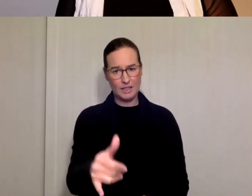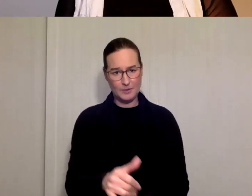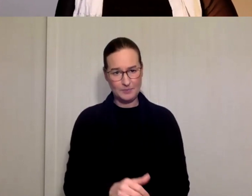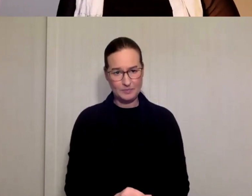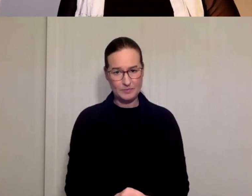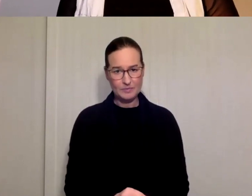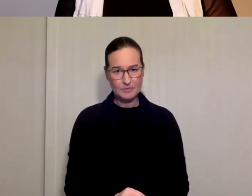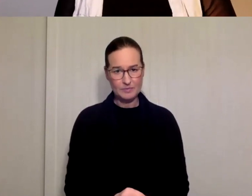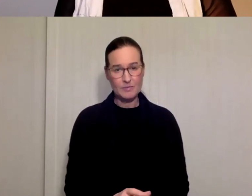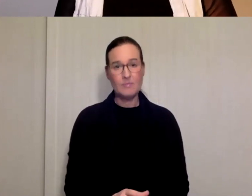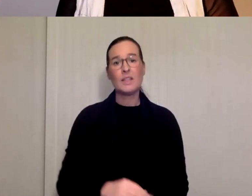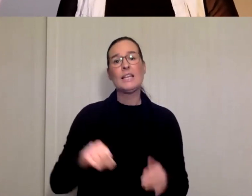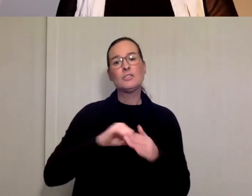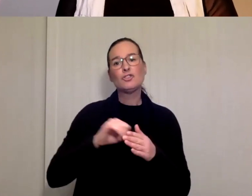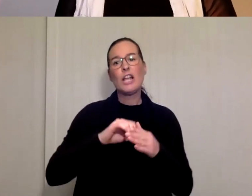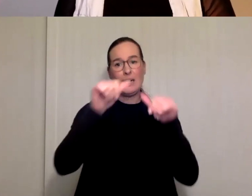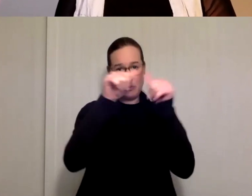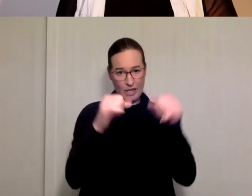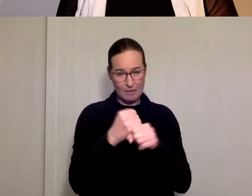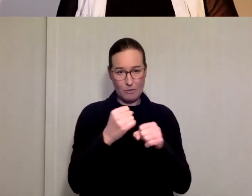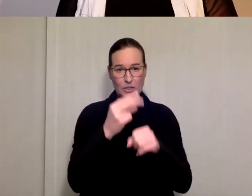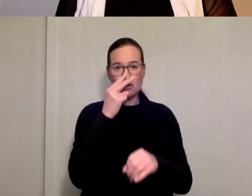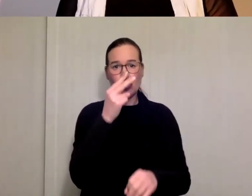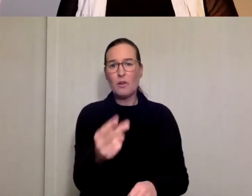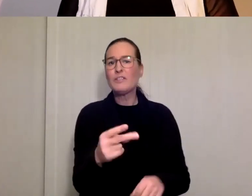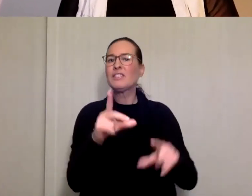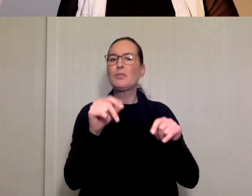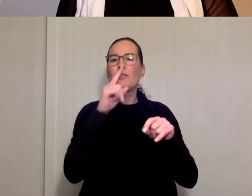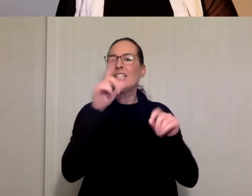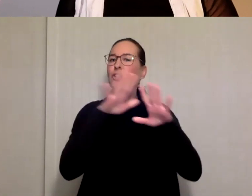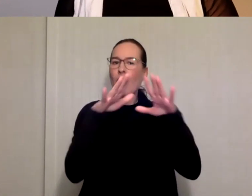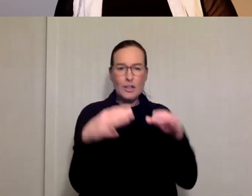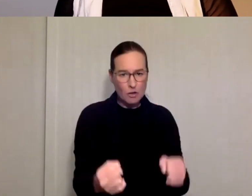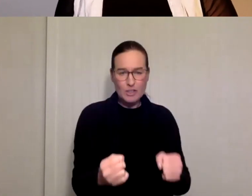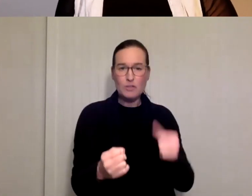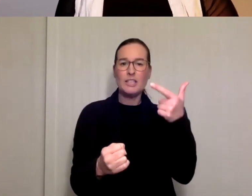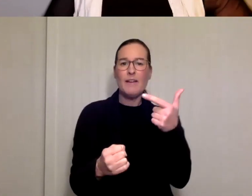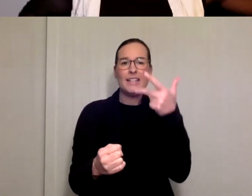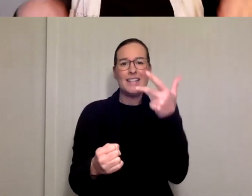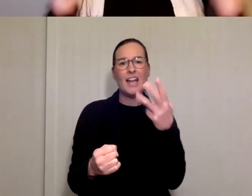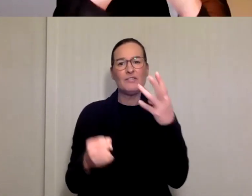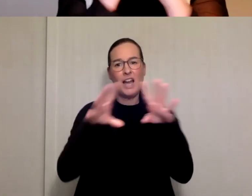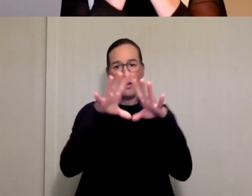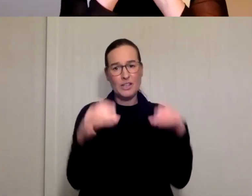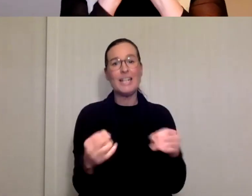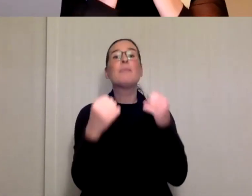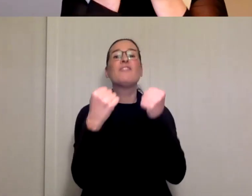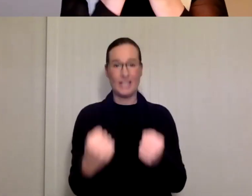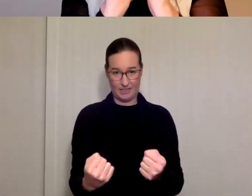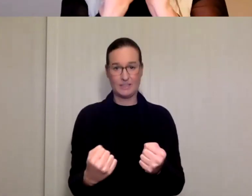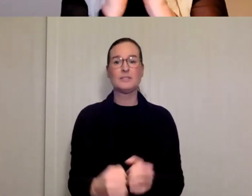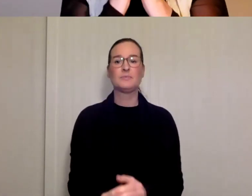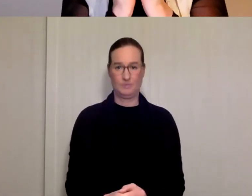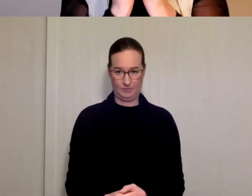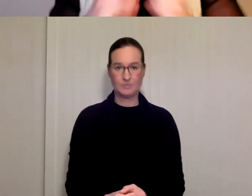haben sehr, sehr schnell ein Modell gemacht, wo wir geschaut haben, was ist eigentlich, wenn wir nicht einen Haushalt haben, sondern zwei oder drei zusammen, die aber dann fest sind als Gruppe, als Bubble